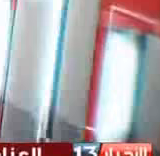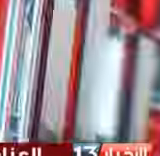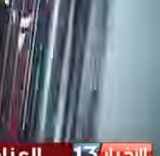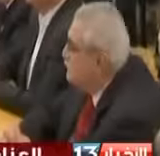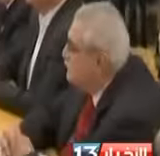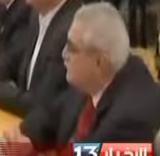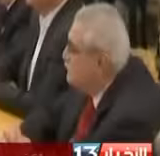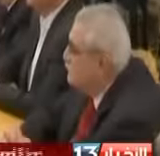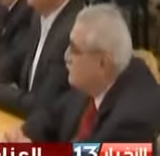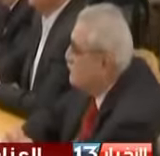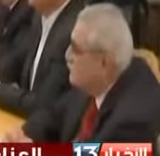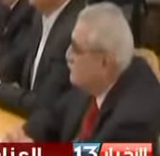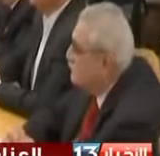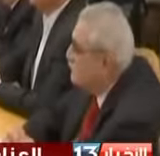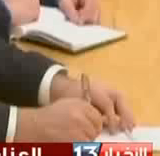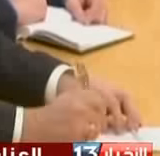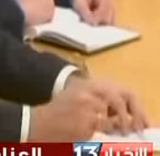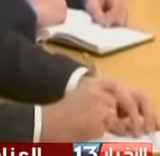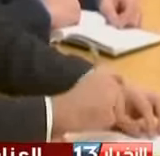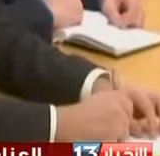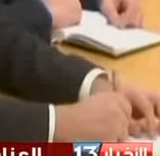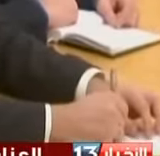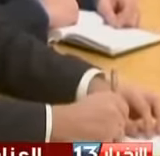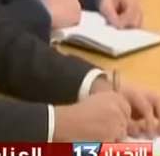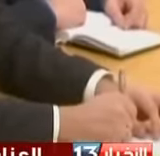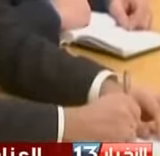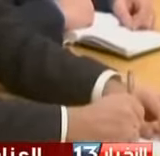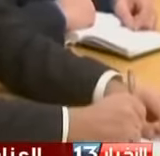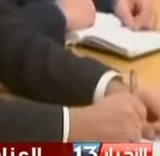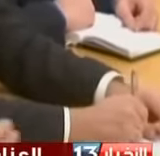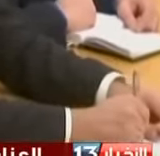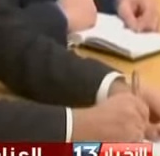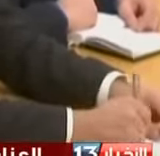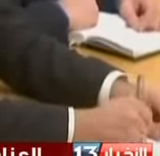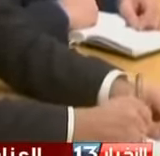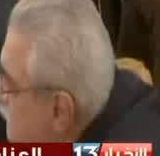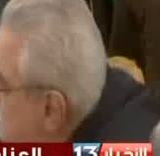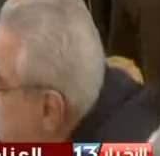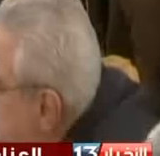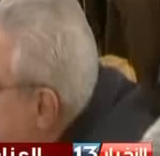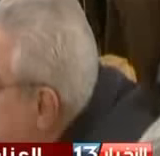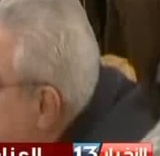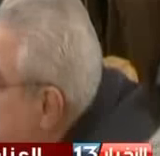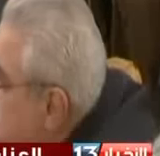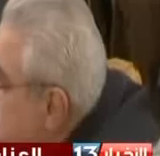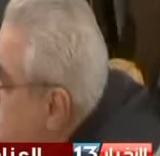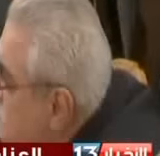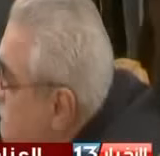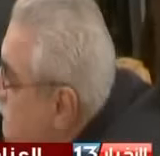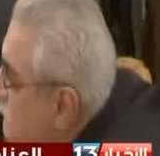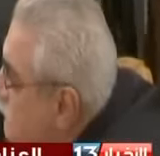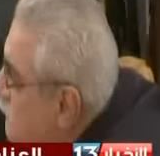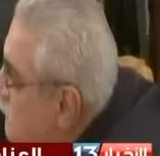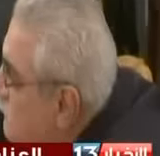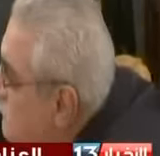روسيا تعلن تأجيل موعد مباحثات السلام بشأن سوريا في جنيف، والمعارضة السورية تبحث في موسكو مشاركتها